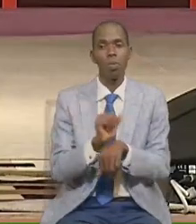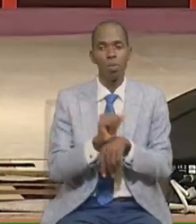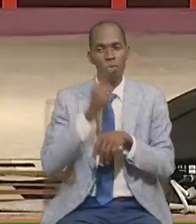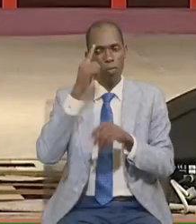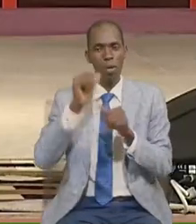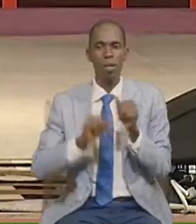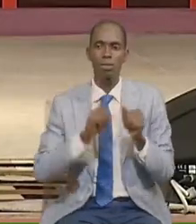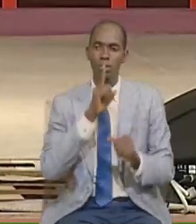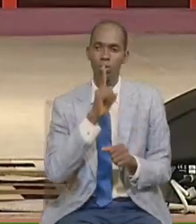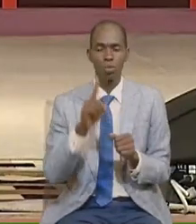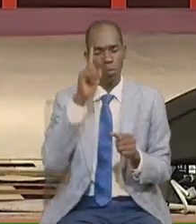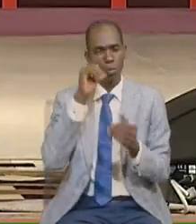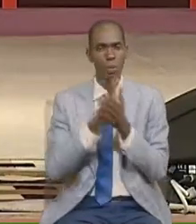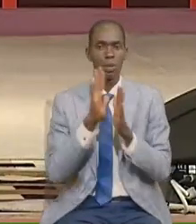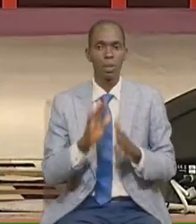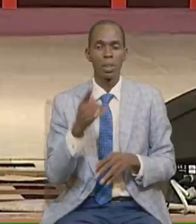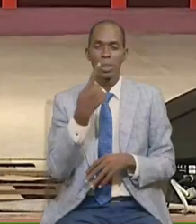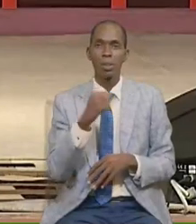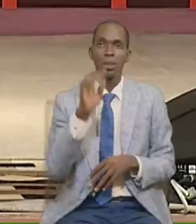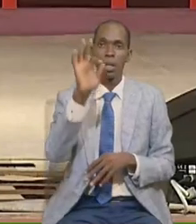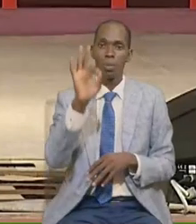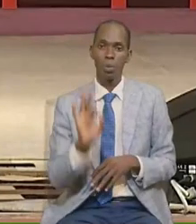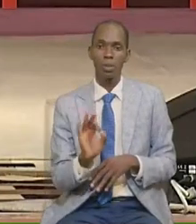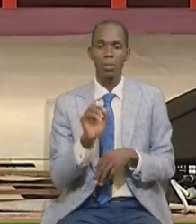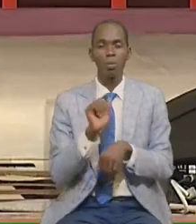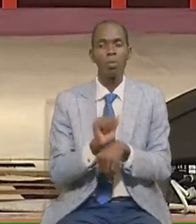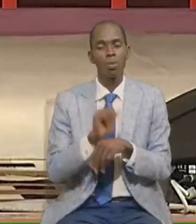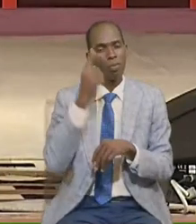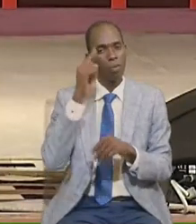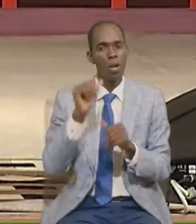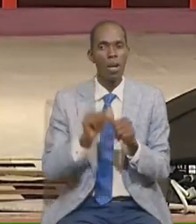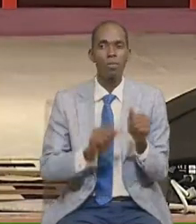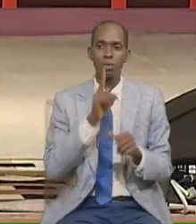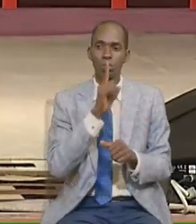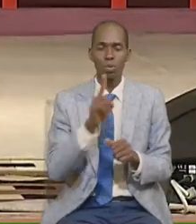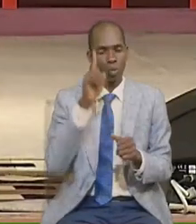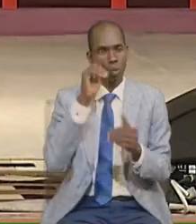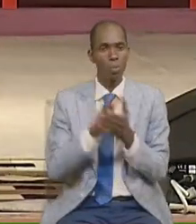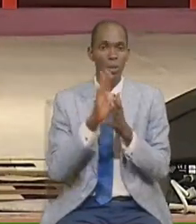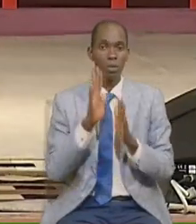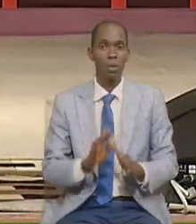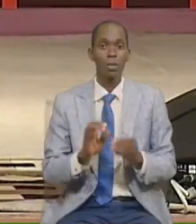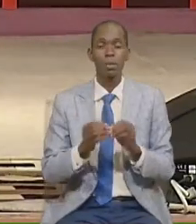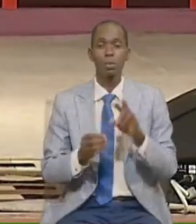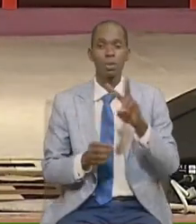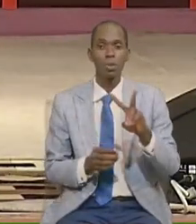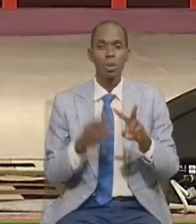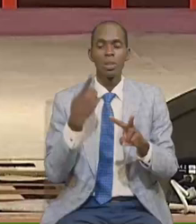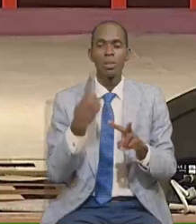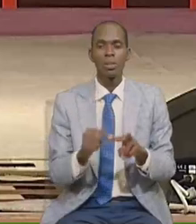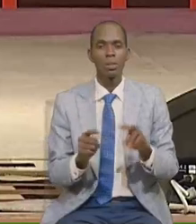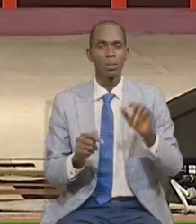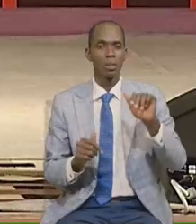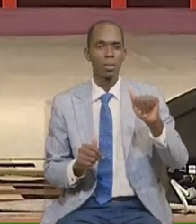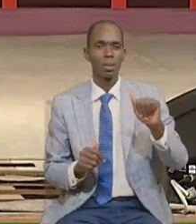l'oeuvre établi pour tout vrai croyant deuxièmement le assigné pour